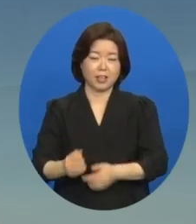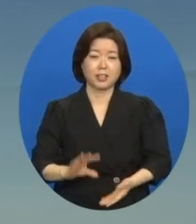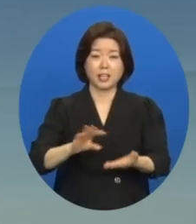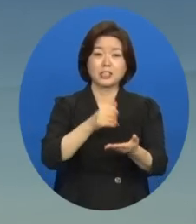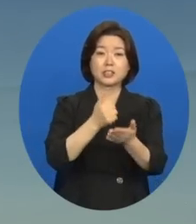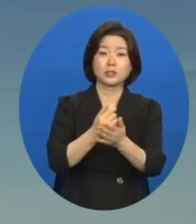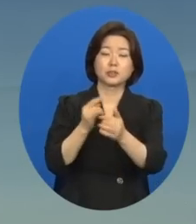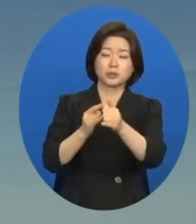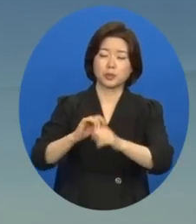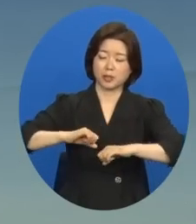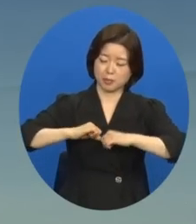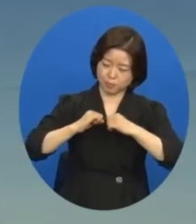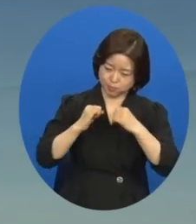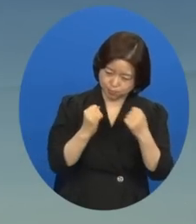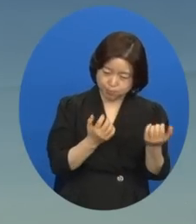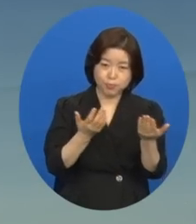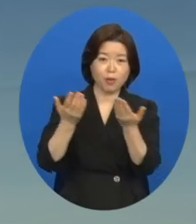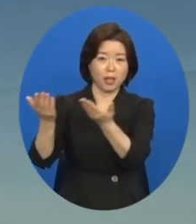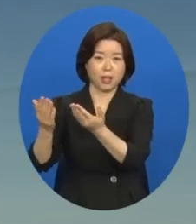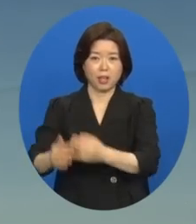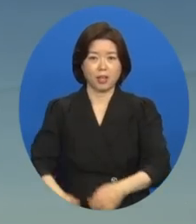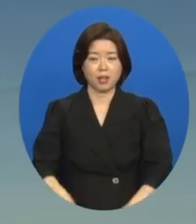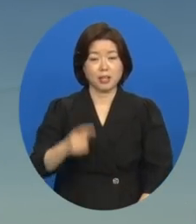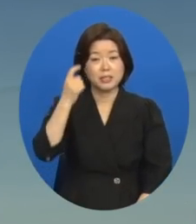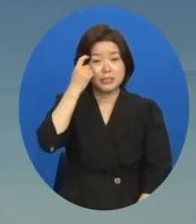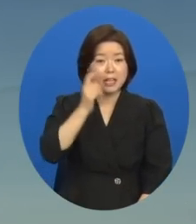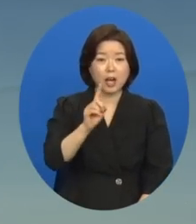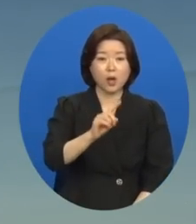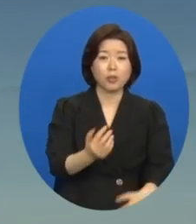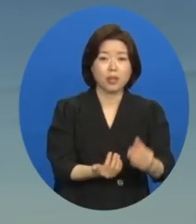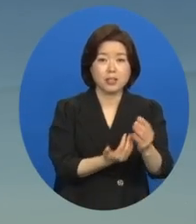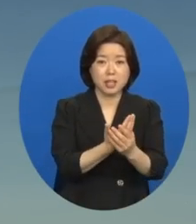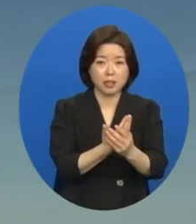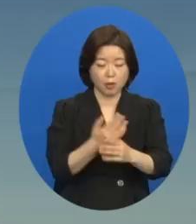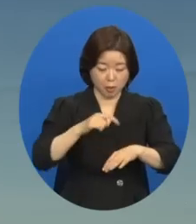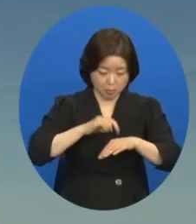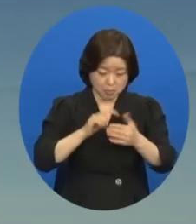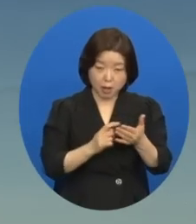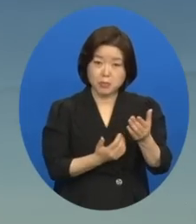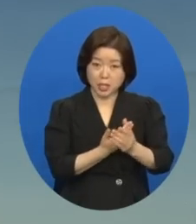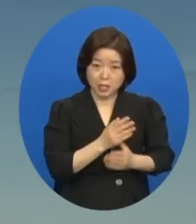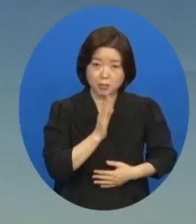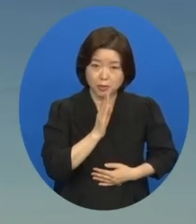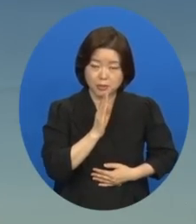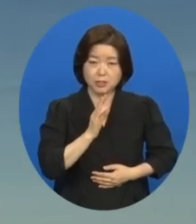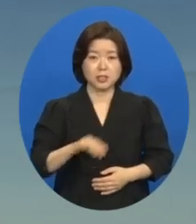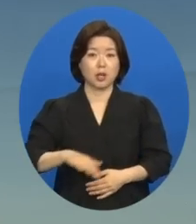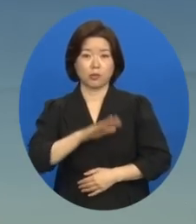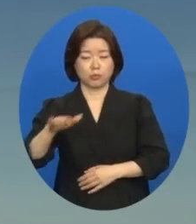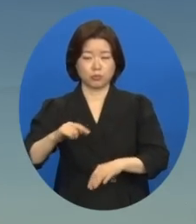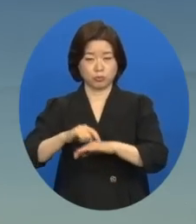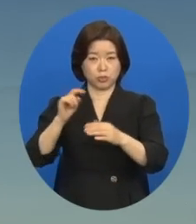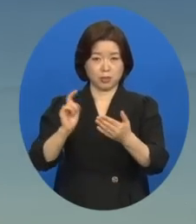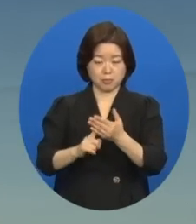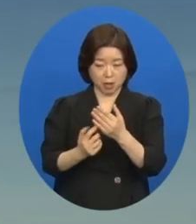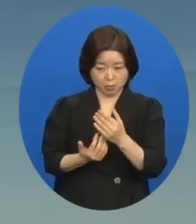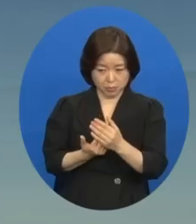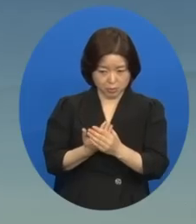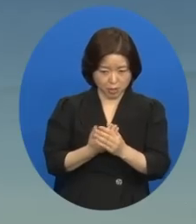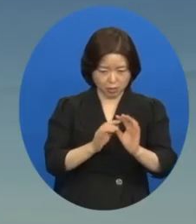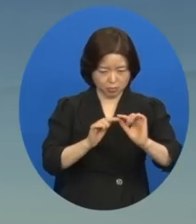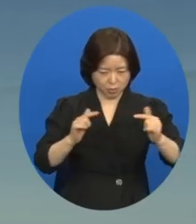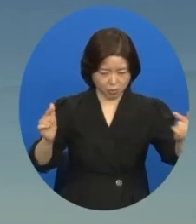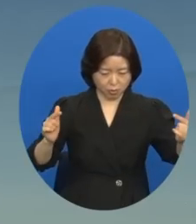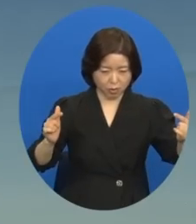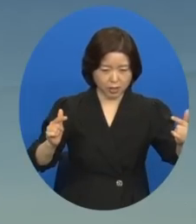그리스도에게 복종하게 하니. 생각은 어디서 일어난다고요? 마음에서 일어나는데, 우리 마음에 일어나는